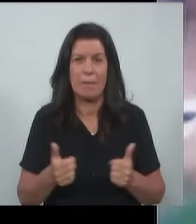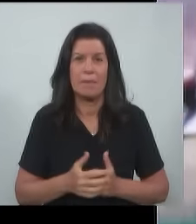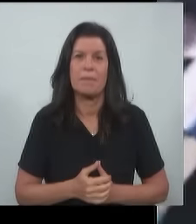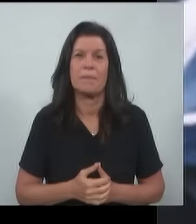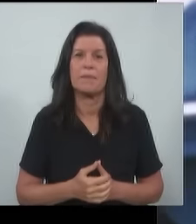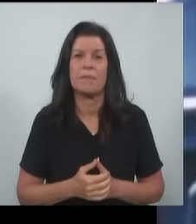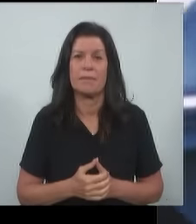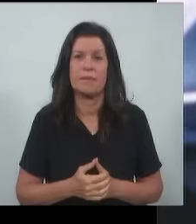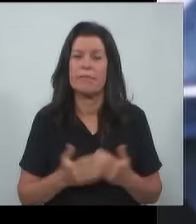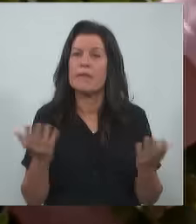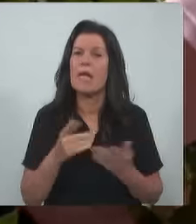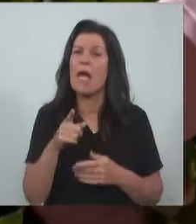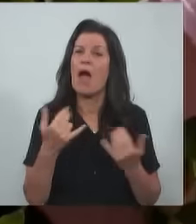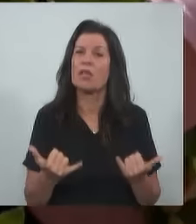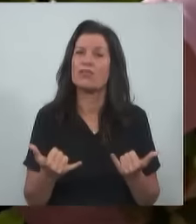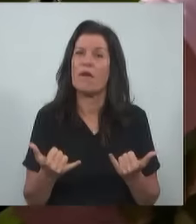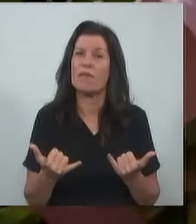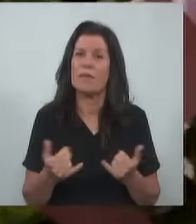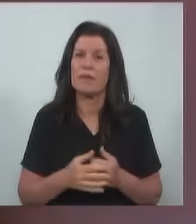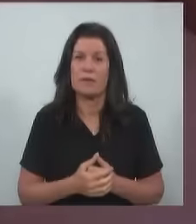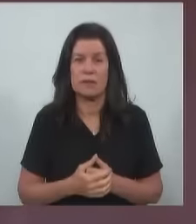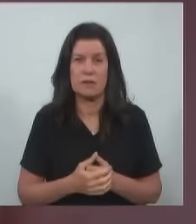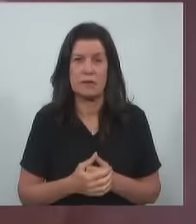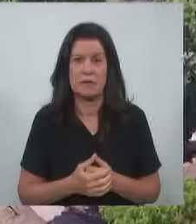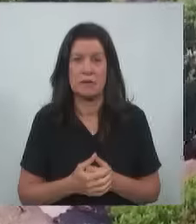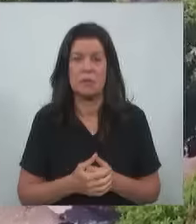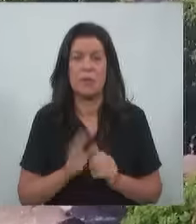איך זה היום, בהאון? ריק.